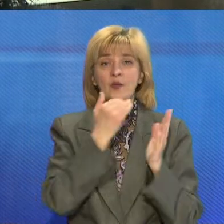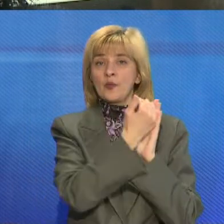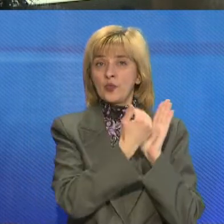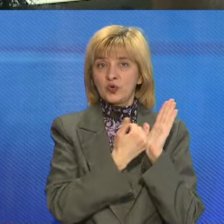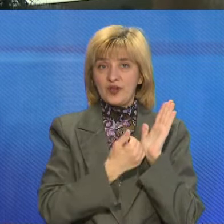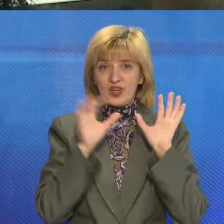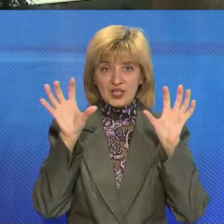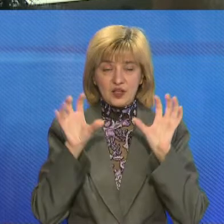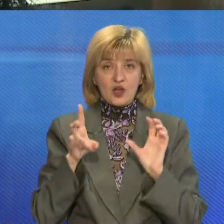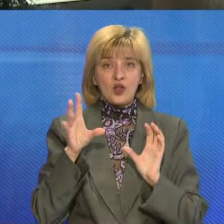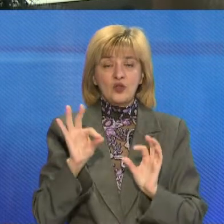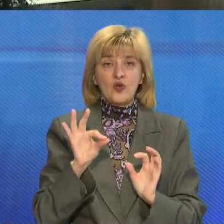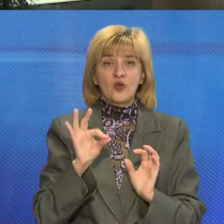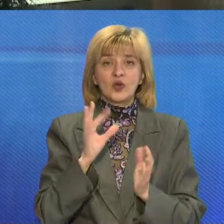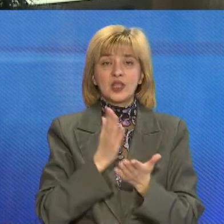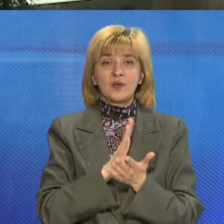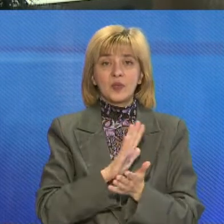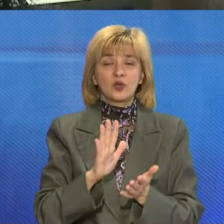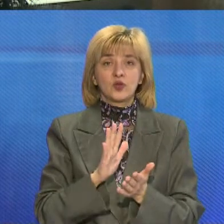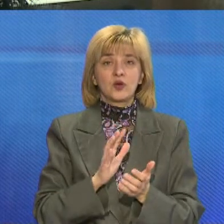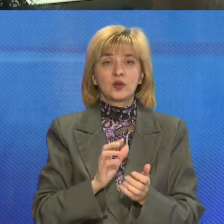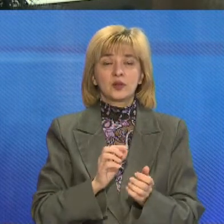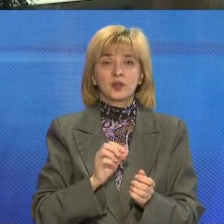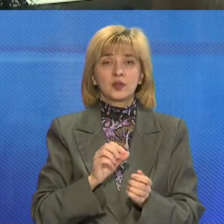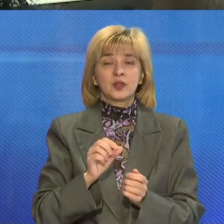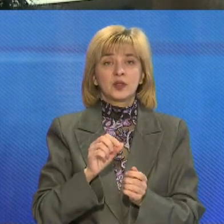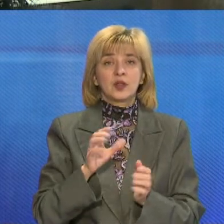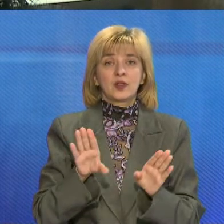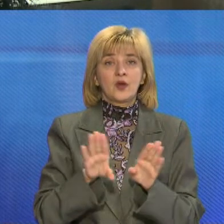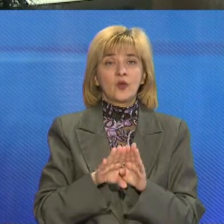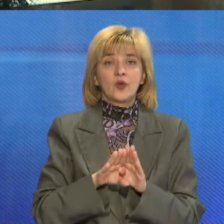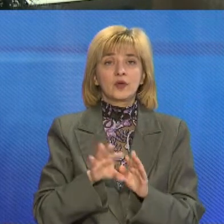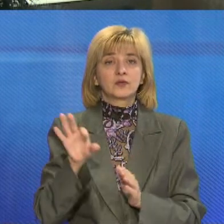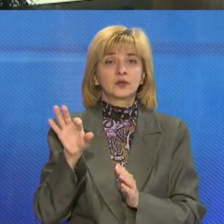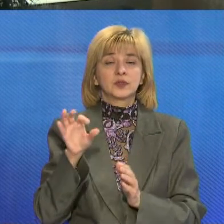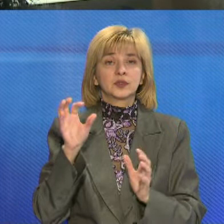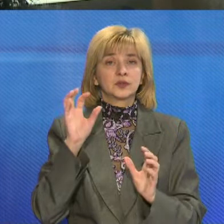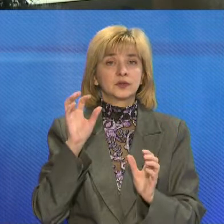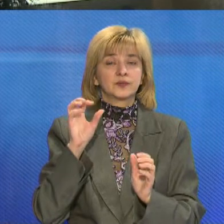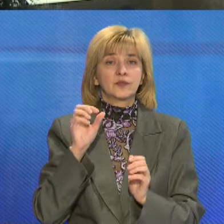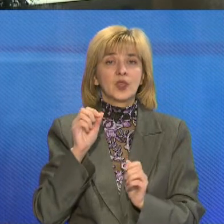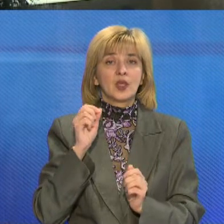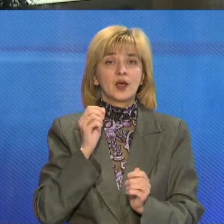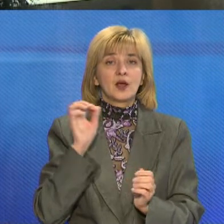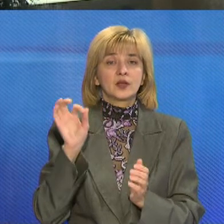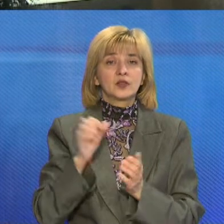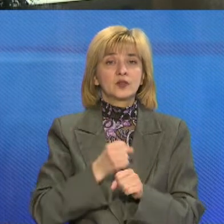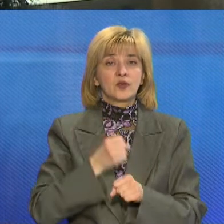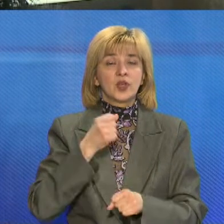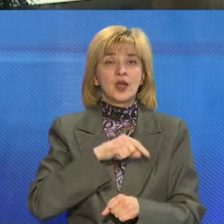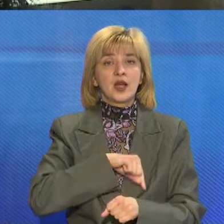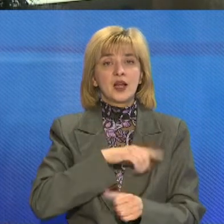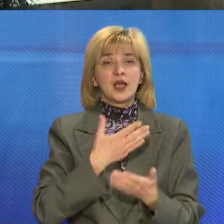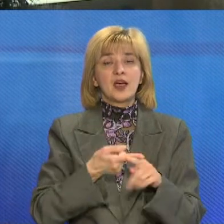Но они не носят концептуальный характер. Это такие небольшие, может быть, мысли по поводу